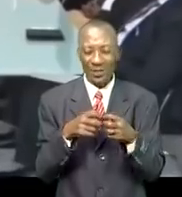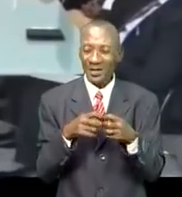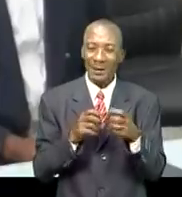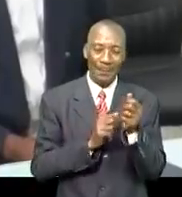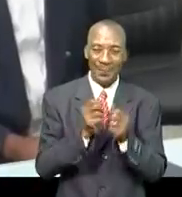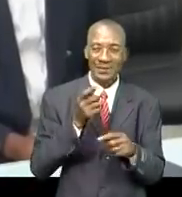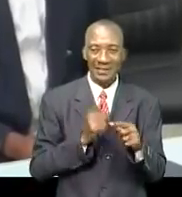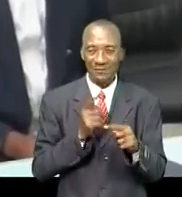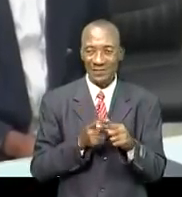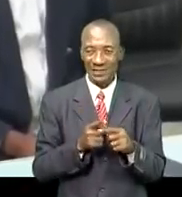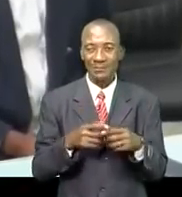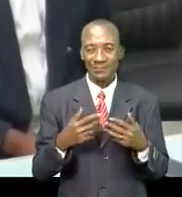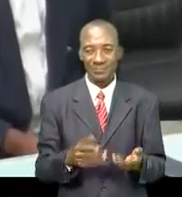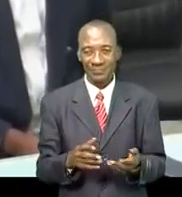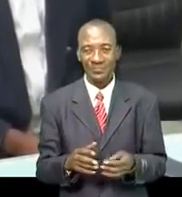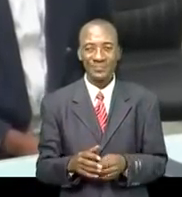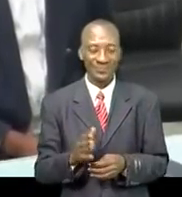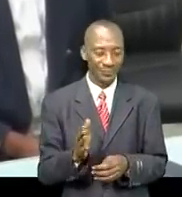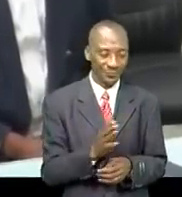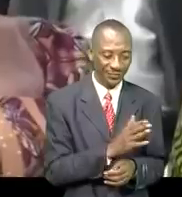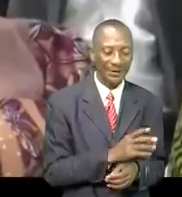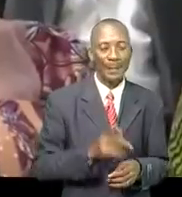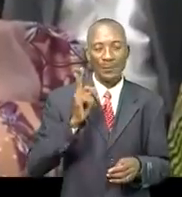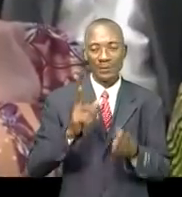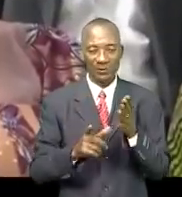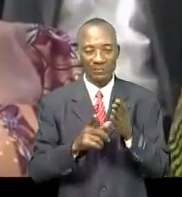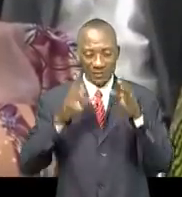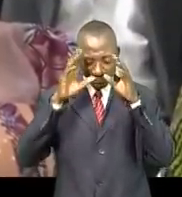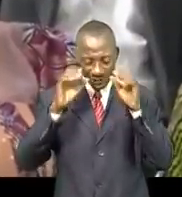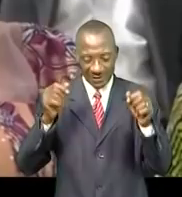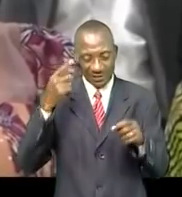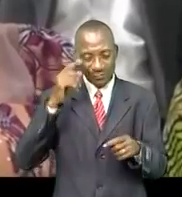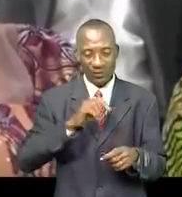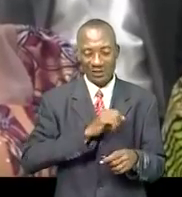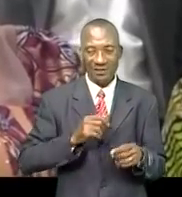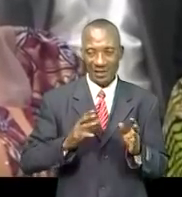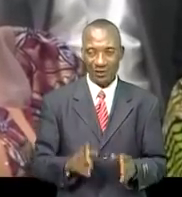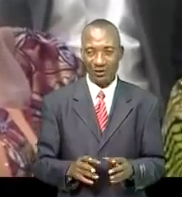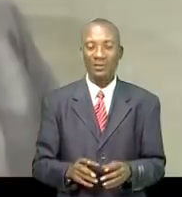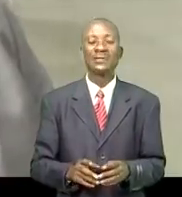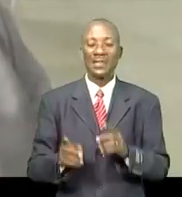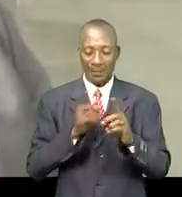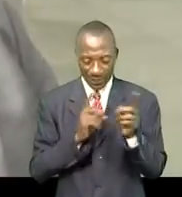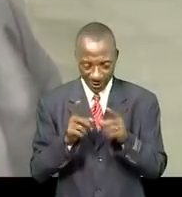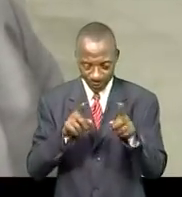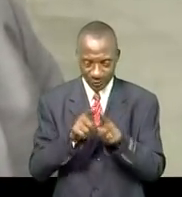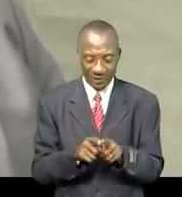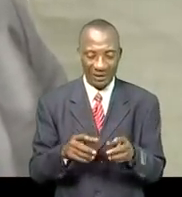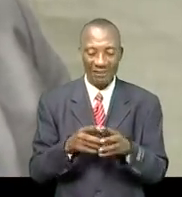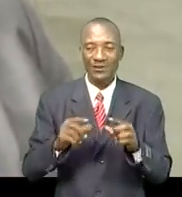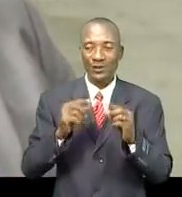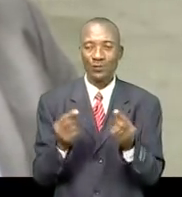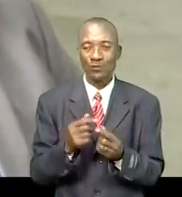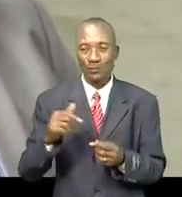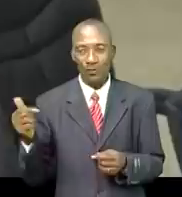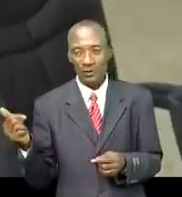a un poste vacant, celui du premier vice-président occupé jadis par le sénateur Sami Badi Bangantita. Les sénateurs membres